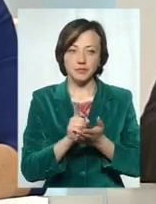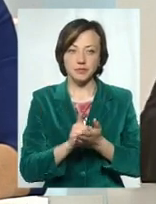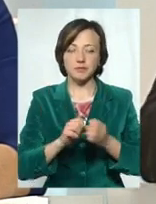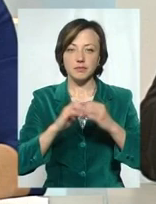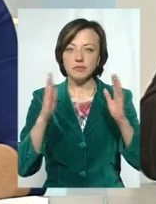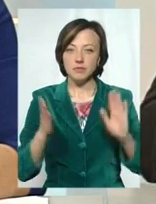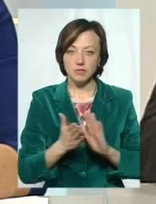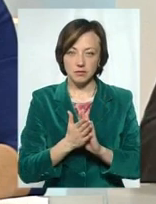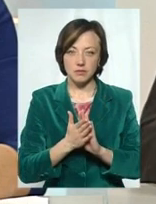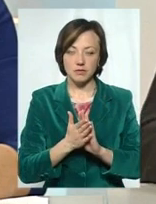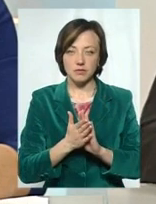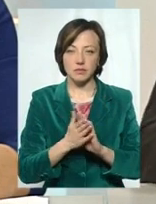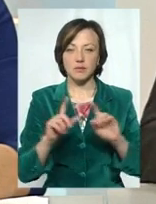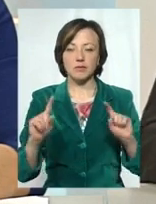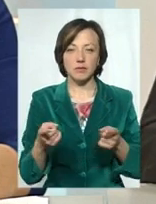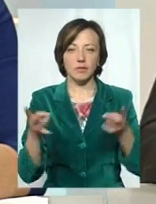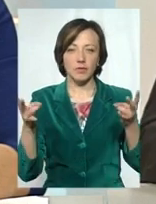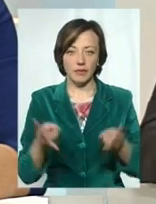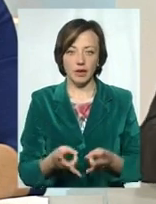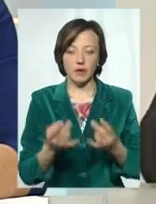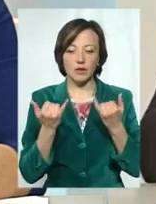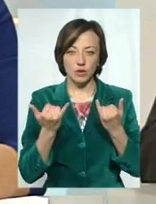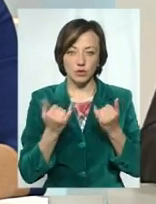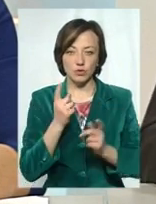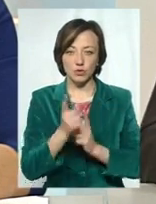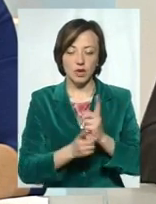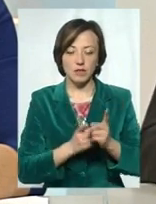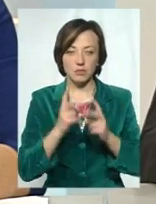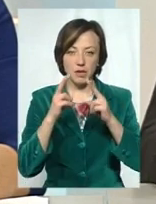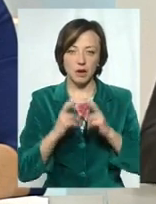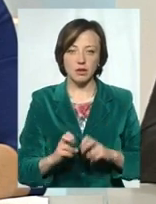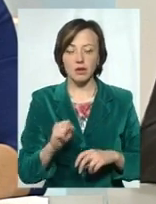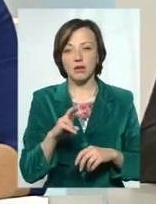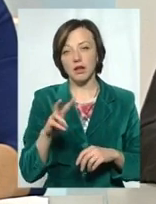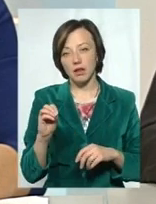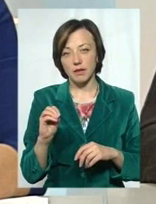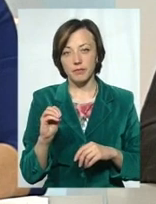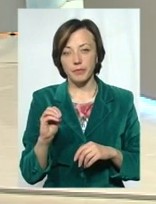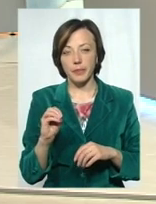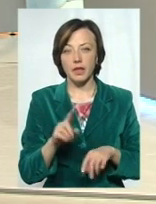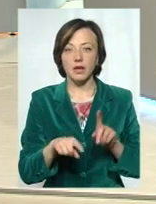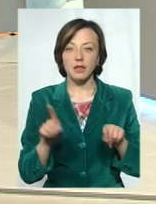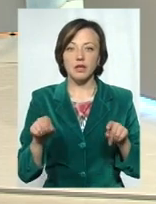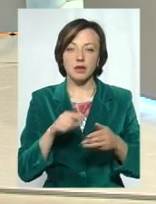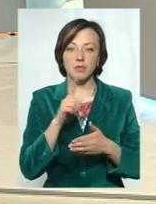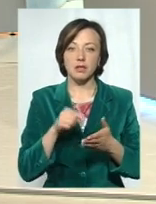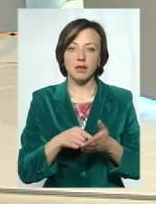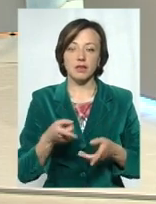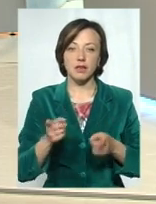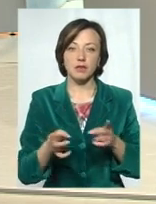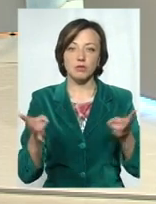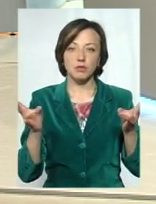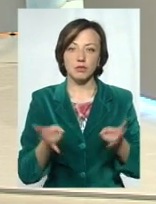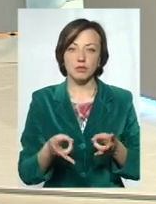цілому вкрай необхідно осучаснювати, переглядати, але деякі питання дійсно